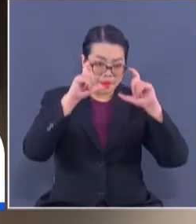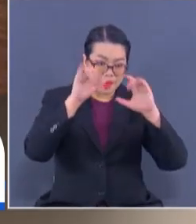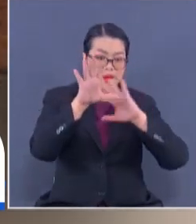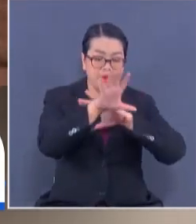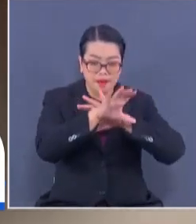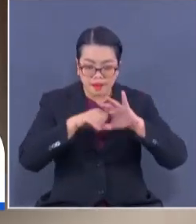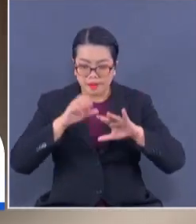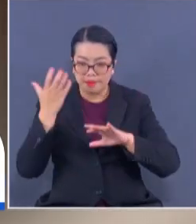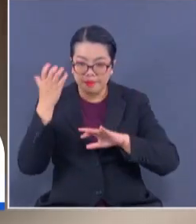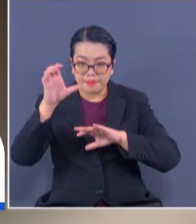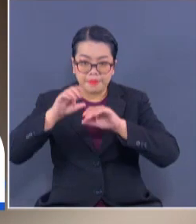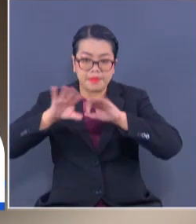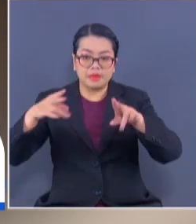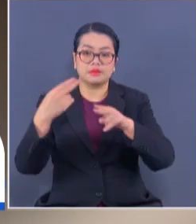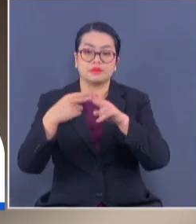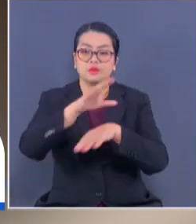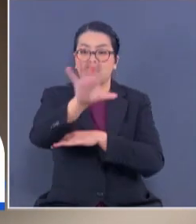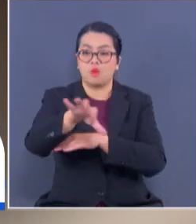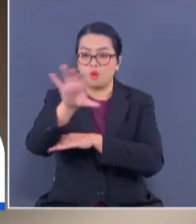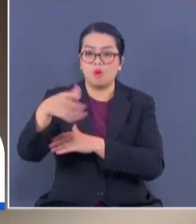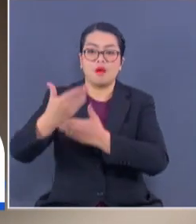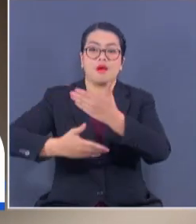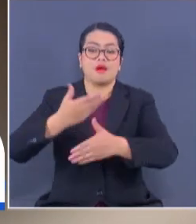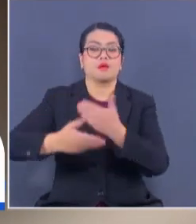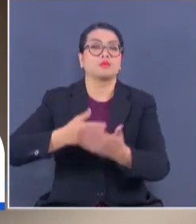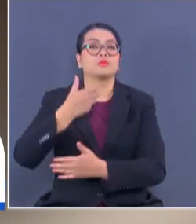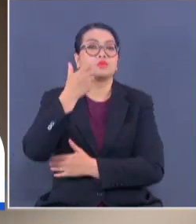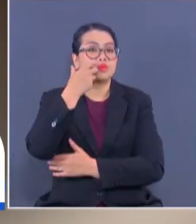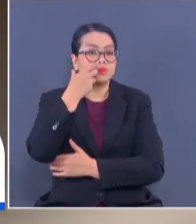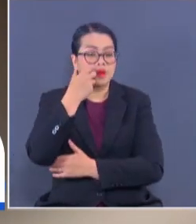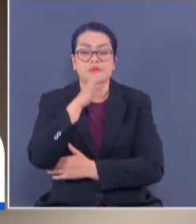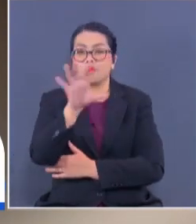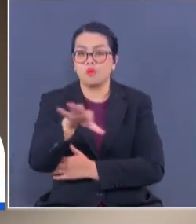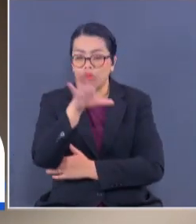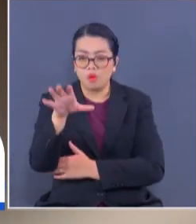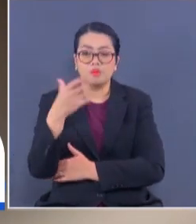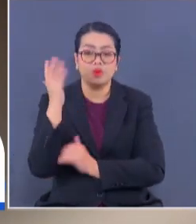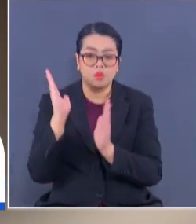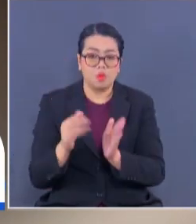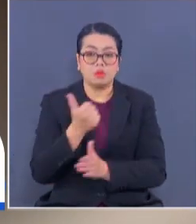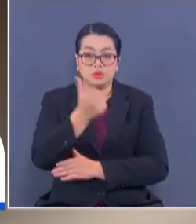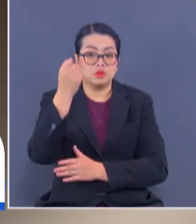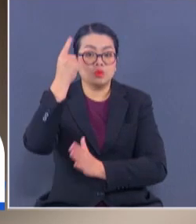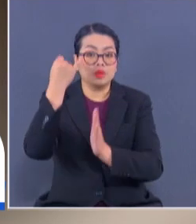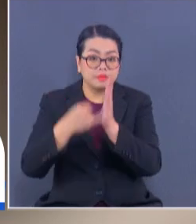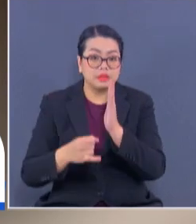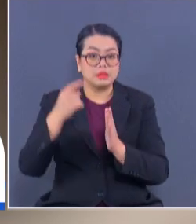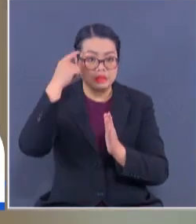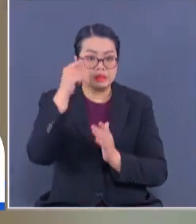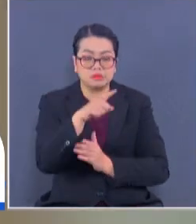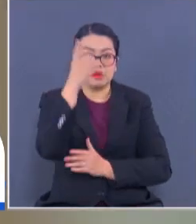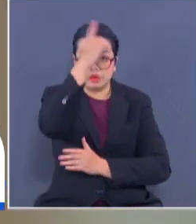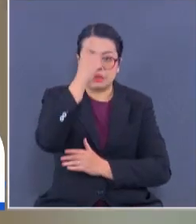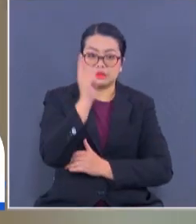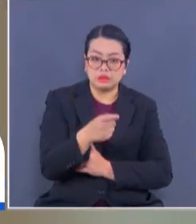ปภาพและชื่อไปหลอกลวงขายสินค้าโทรศัพท์มือถือค่ะจนทำให้มีบุคคลอื่นเข้าใจผิดถึงถูกคั่นห